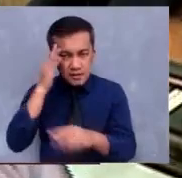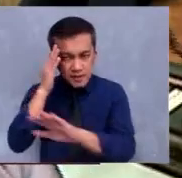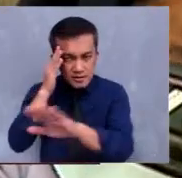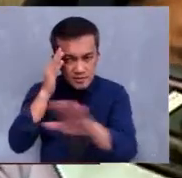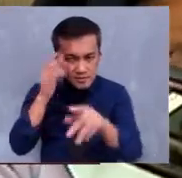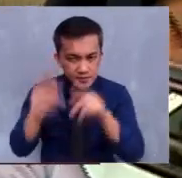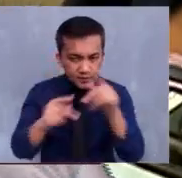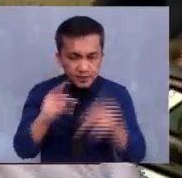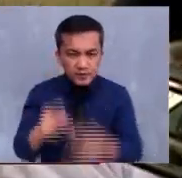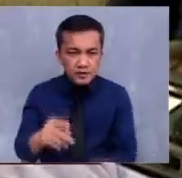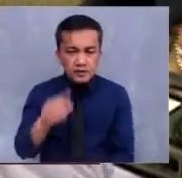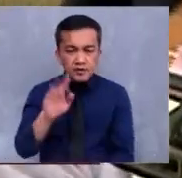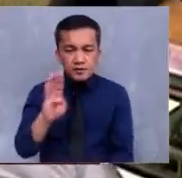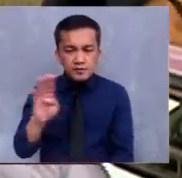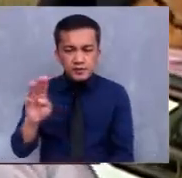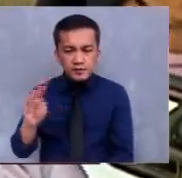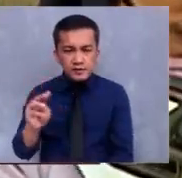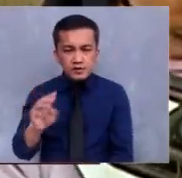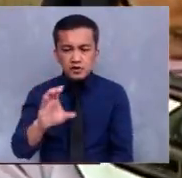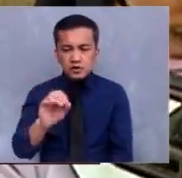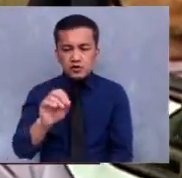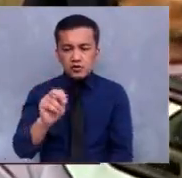Si Bongbong Marcos ay